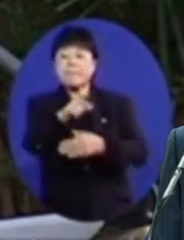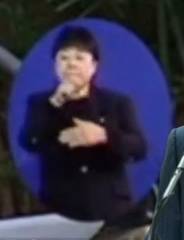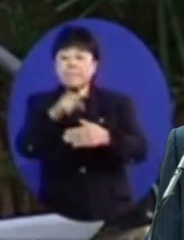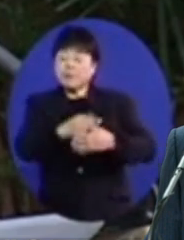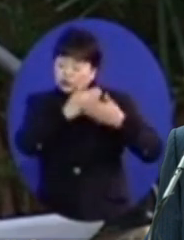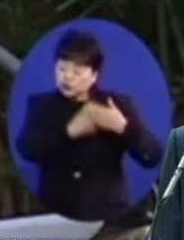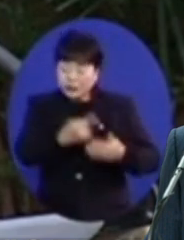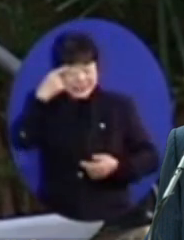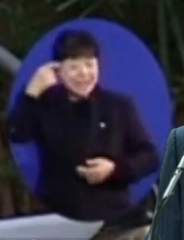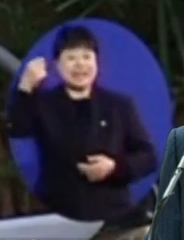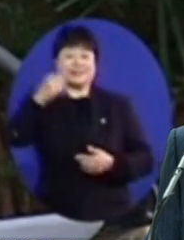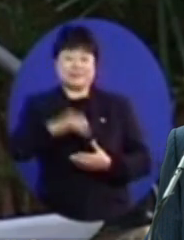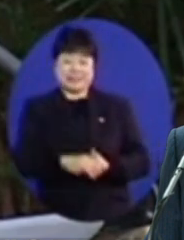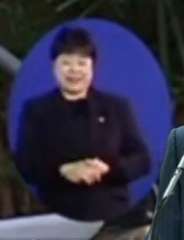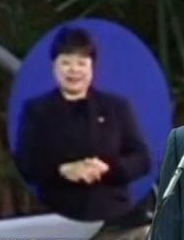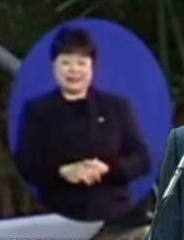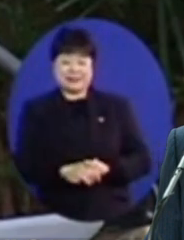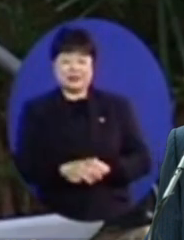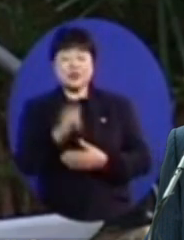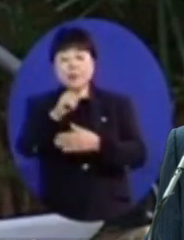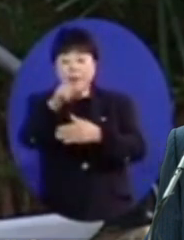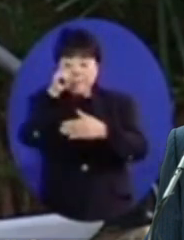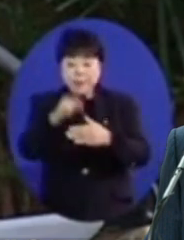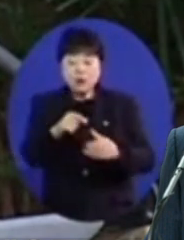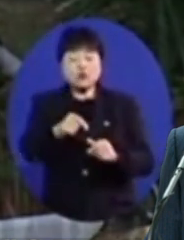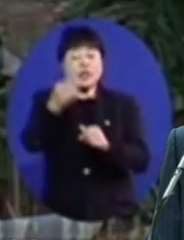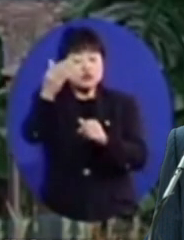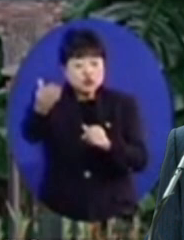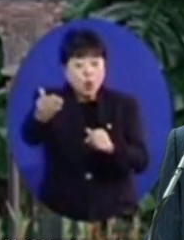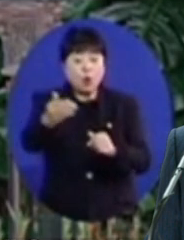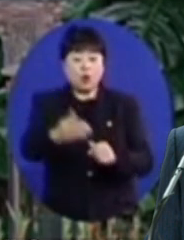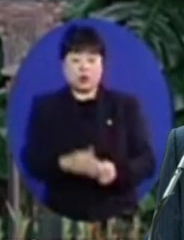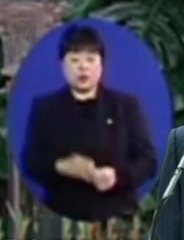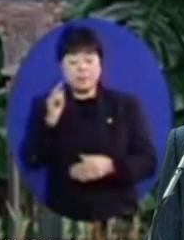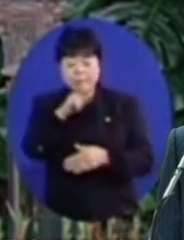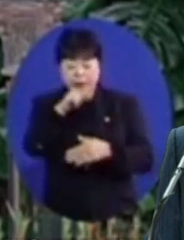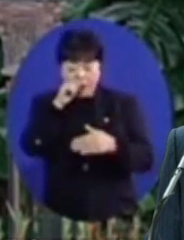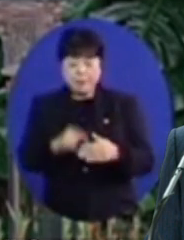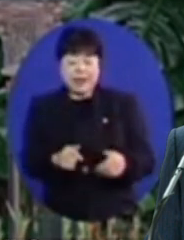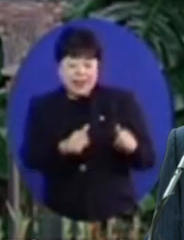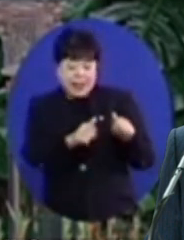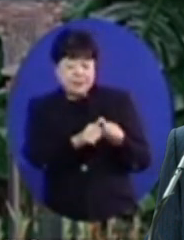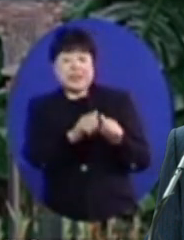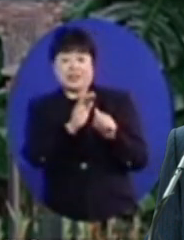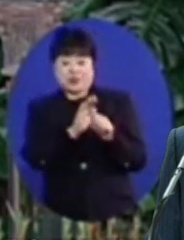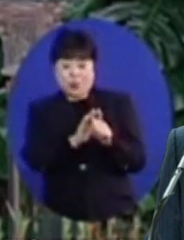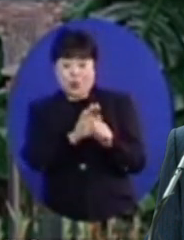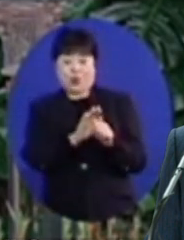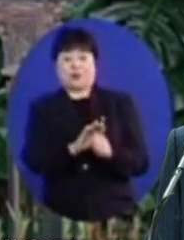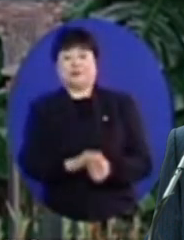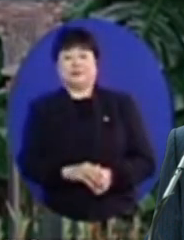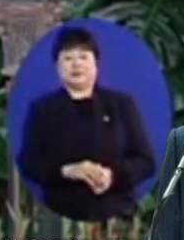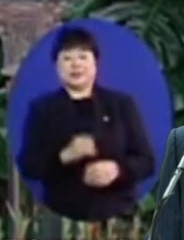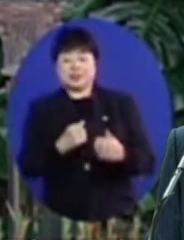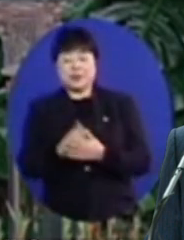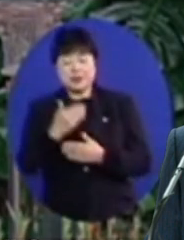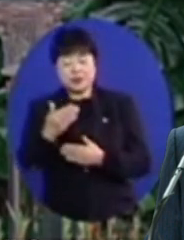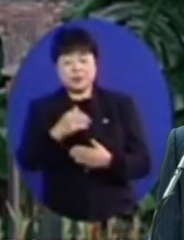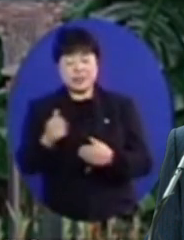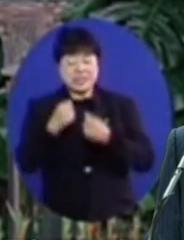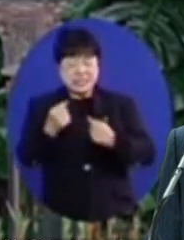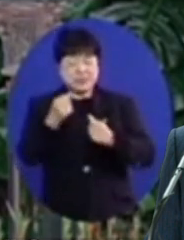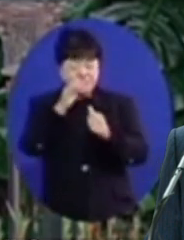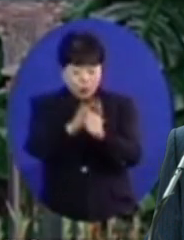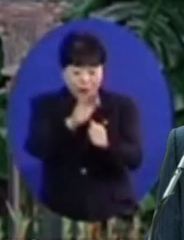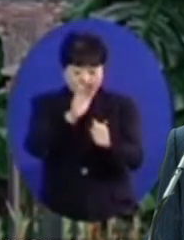심령을 중요하게 되는 것입니다 여러분은 심령을 구원하시고 여러분 심령에 같이 계시려고 하는 것입니다 그래서 여러분의 힘이